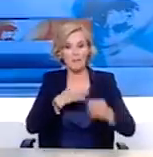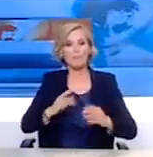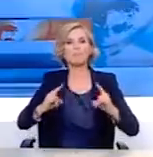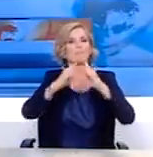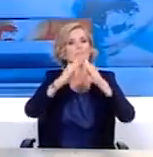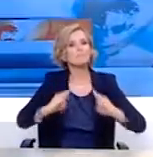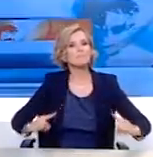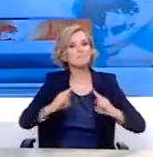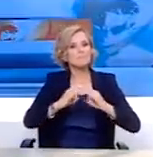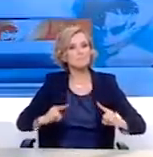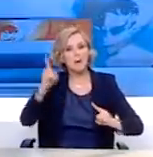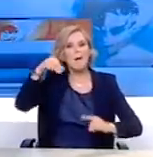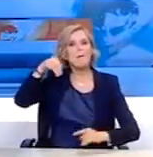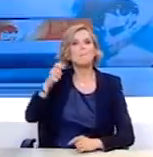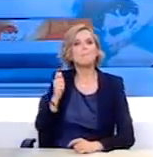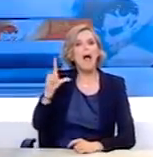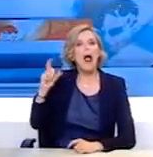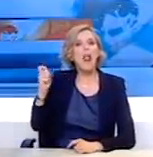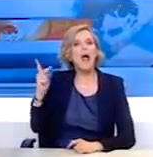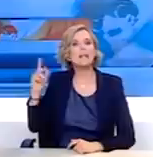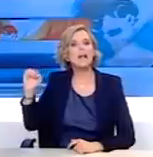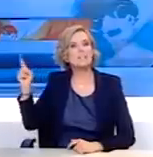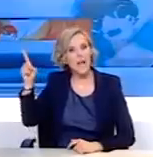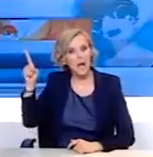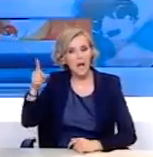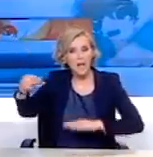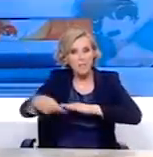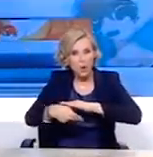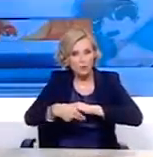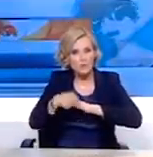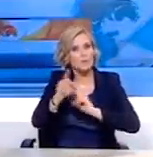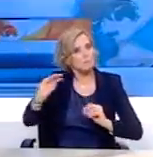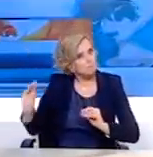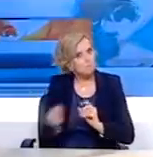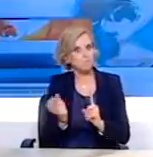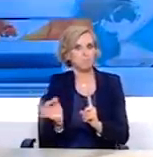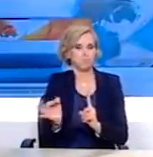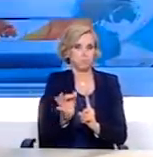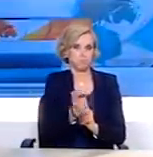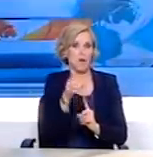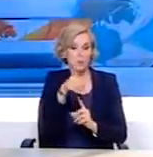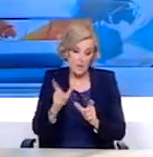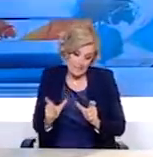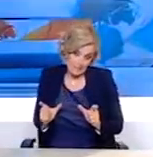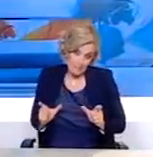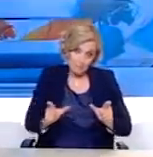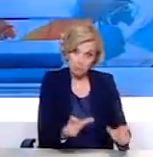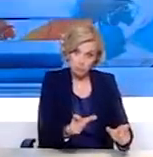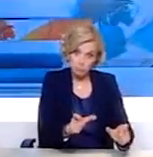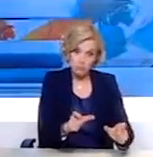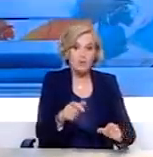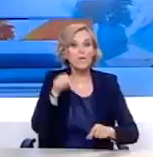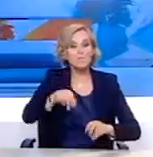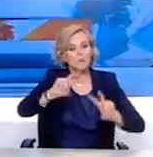σε υγειονομικό αποκλεισμό. Σήμερα, κατά τη διάρκεια τηλεοπτικού ρεπορτάζ της τηλεόρασης του Α, καταγράφηκε αλλοδαπός επιβάτης σε